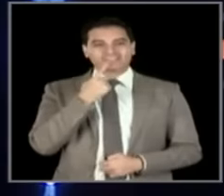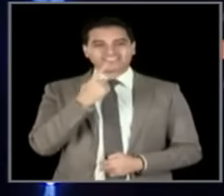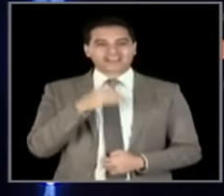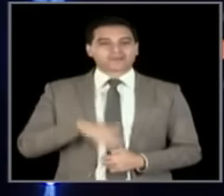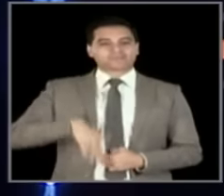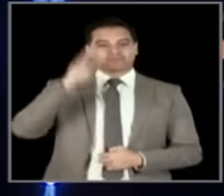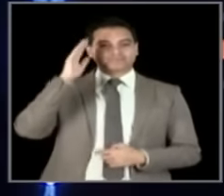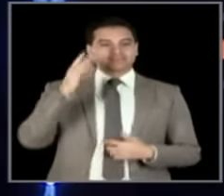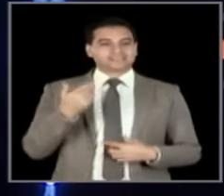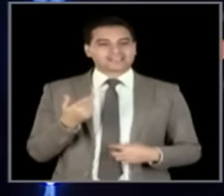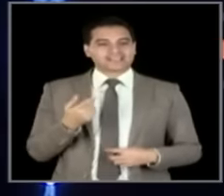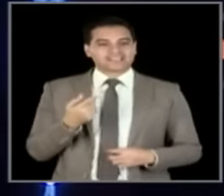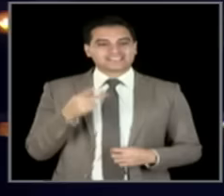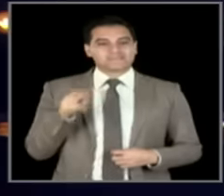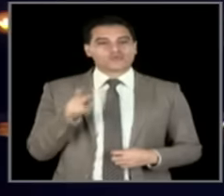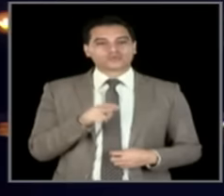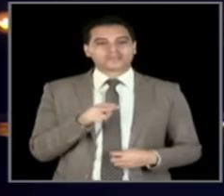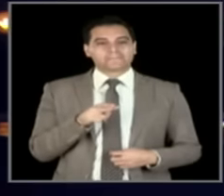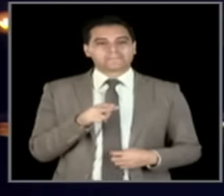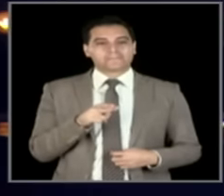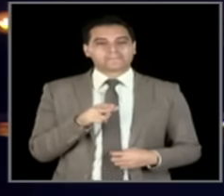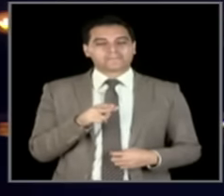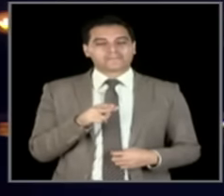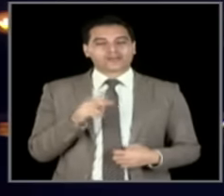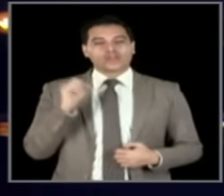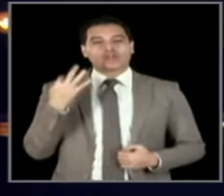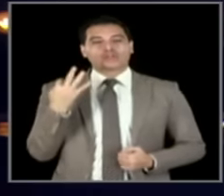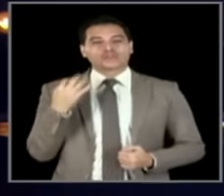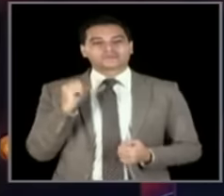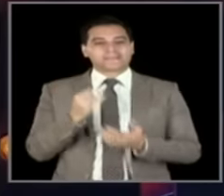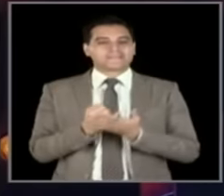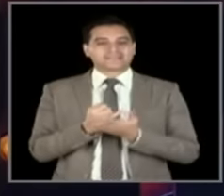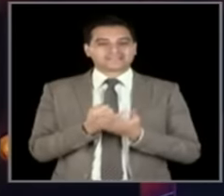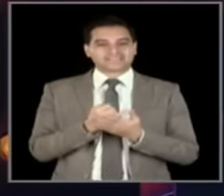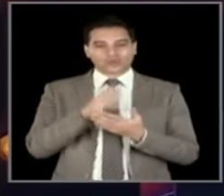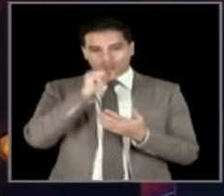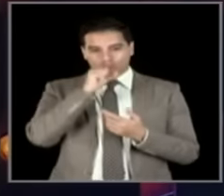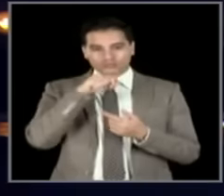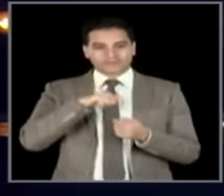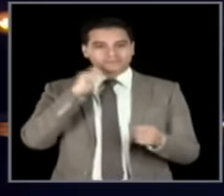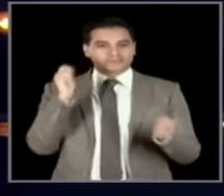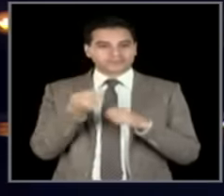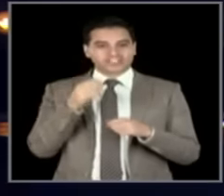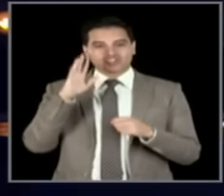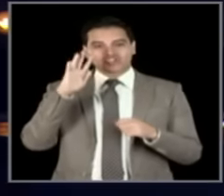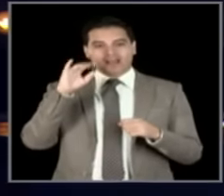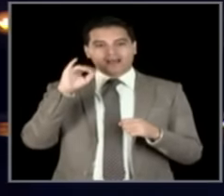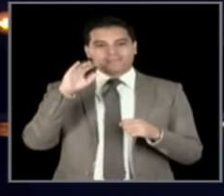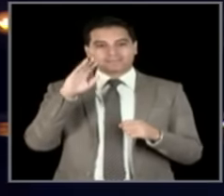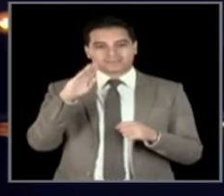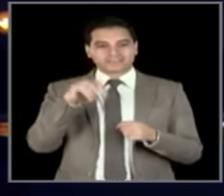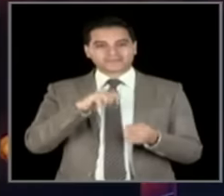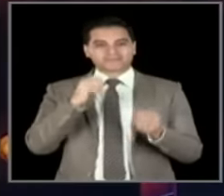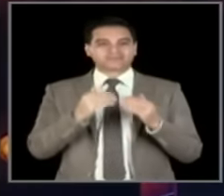كده. من الموسم ال 13 مدرسة الخصوص، فجأة شمس جمال في جامعة